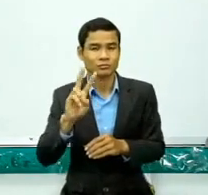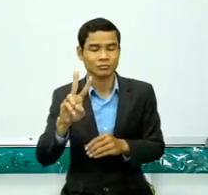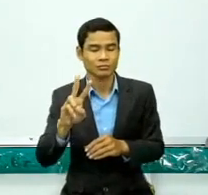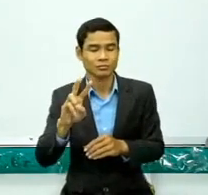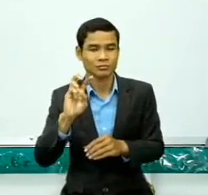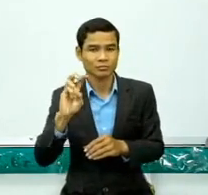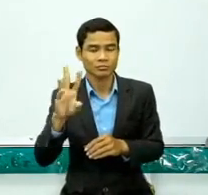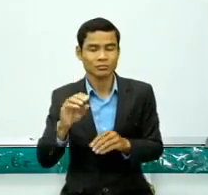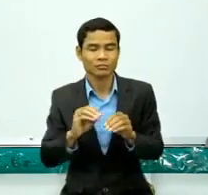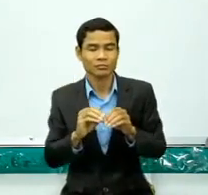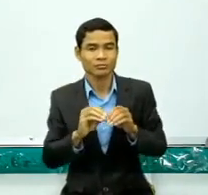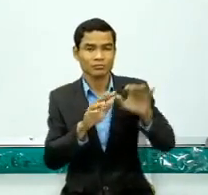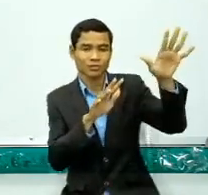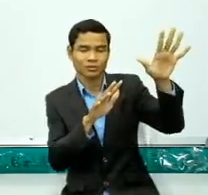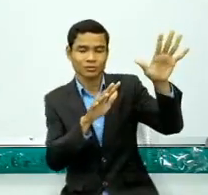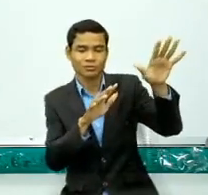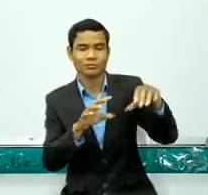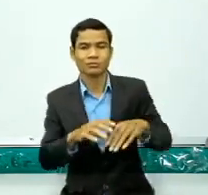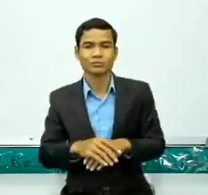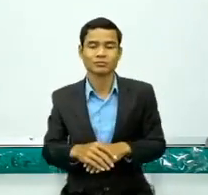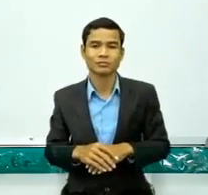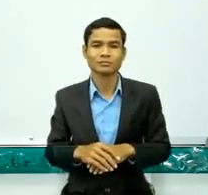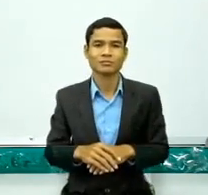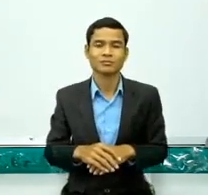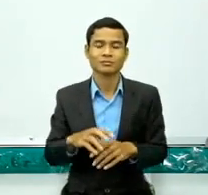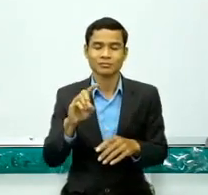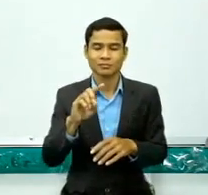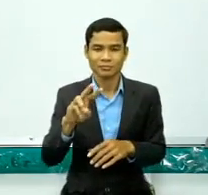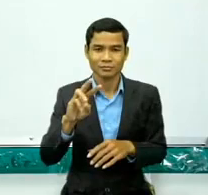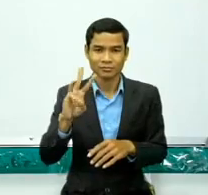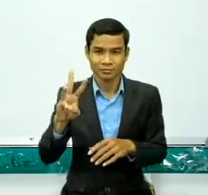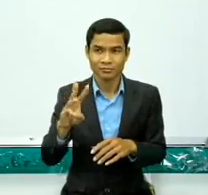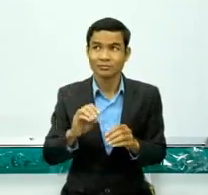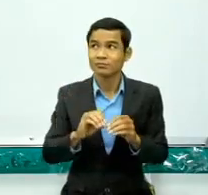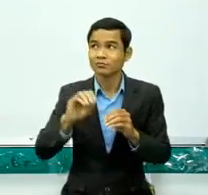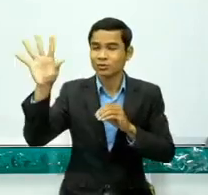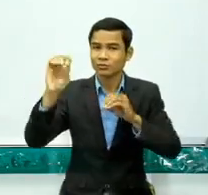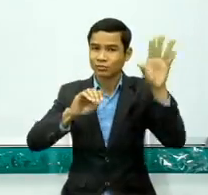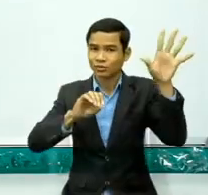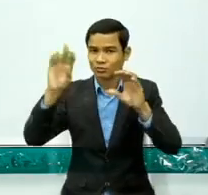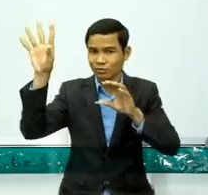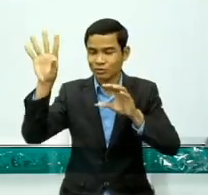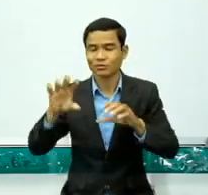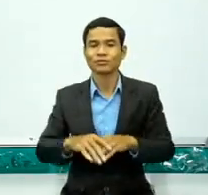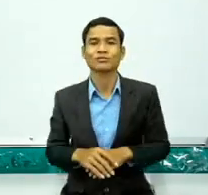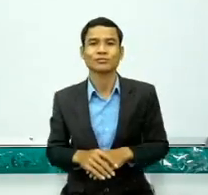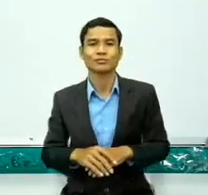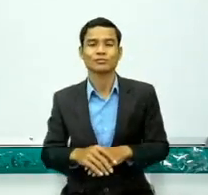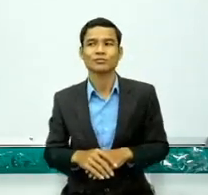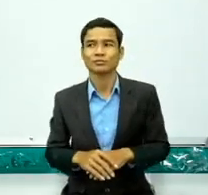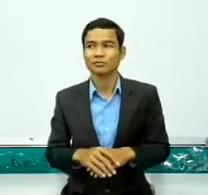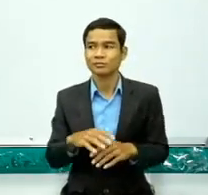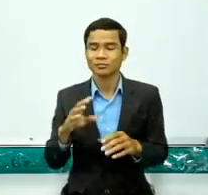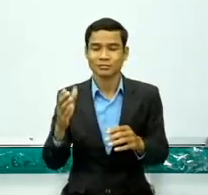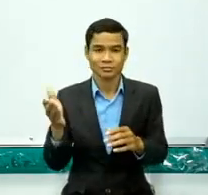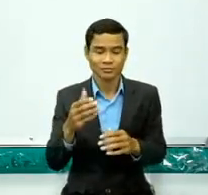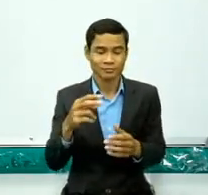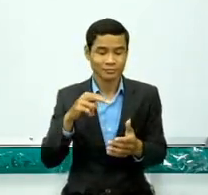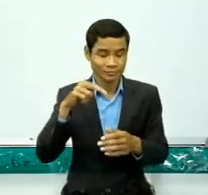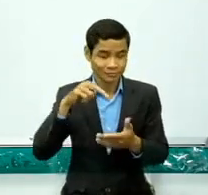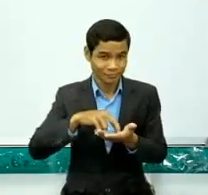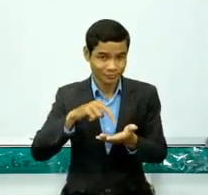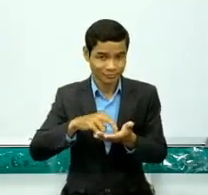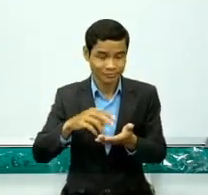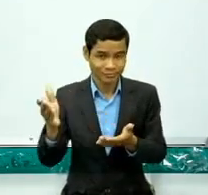1 2 3 1 2 3 ដុំចាឥឡូវកូនកូនក្រោកឡើង